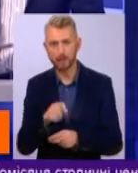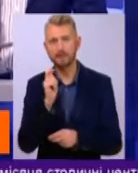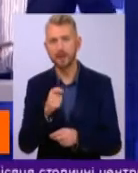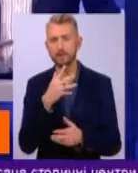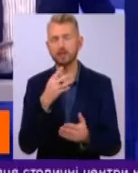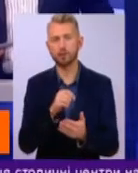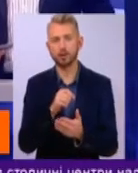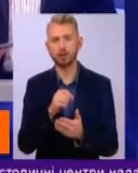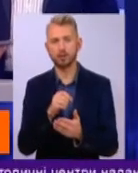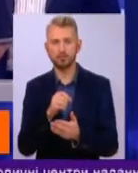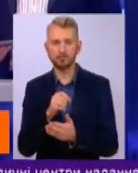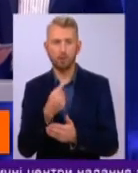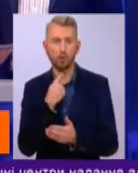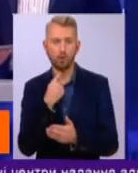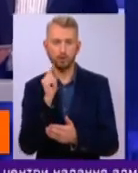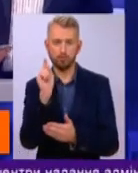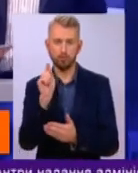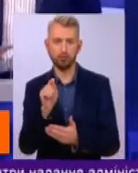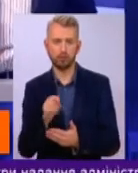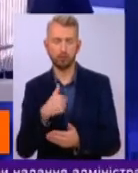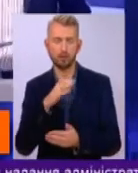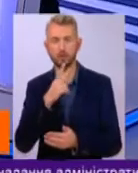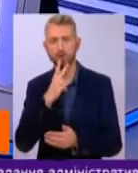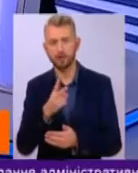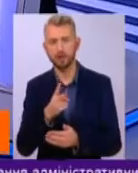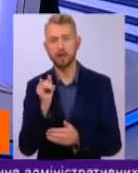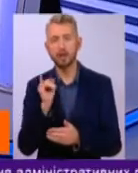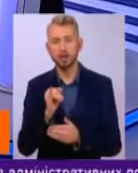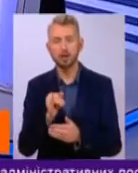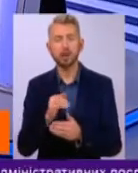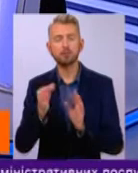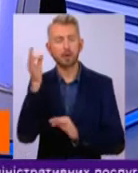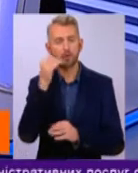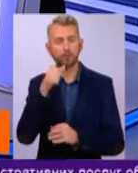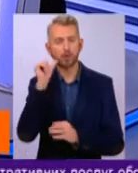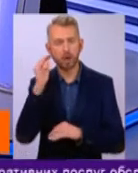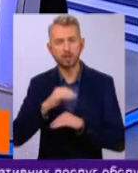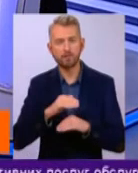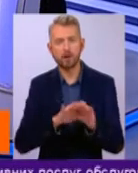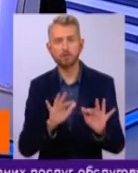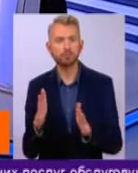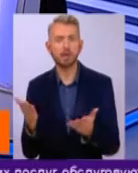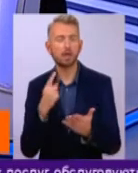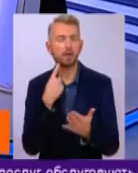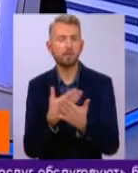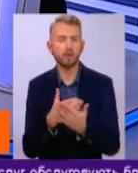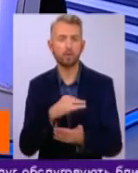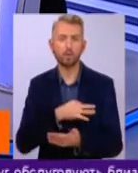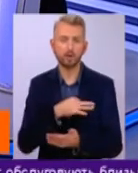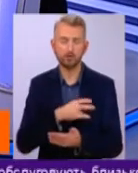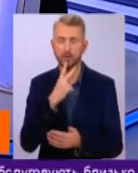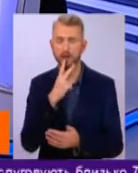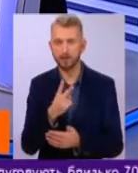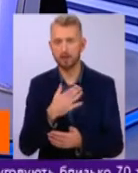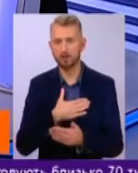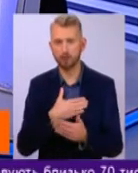свої голоси, ми будемо їх дивитися. Ну і хронологію вчорашнього вечора. Які версії у слідчих, дивіться